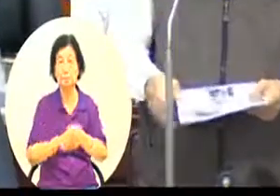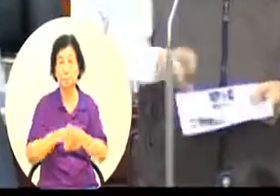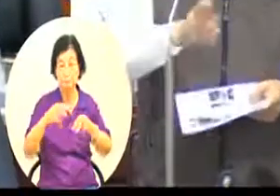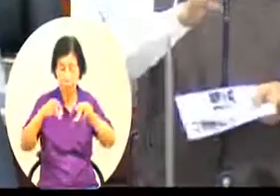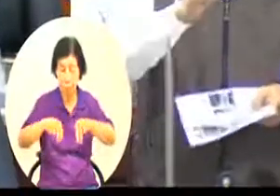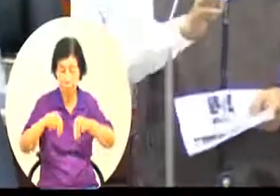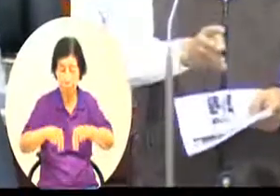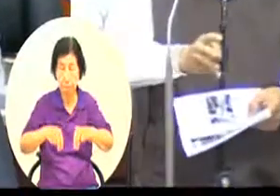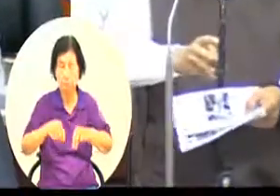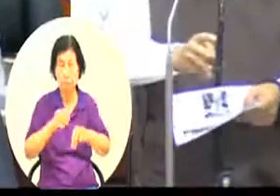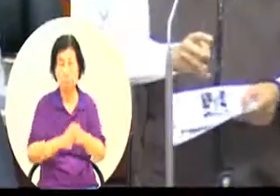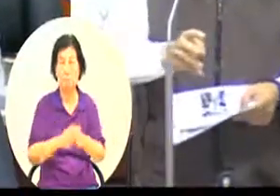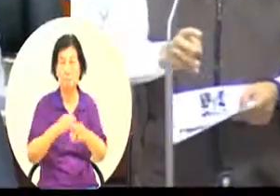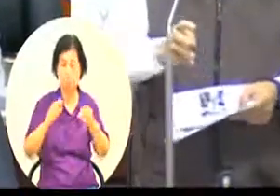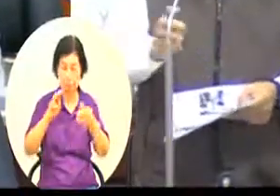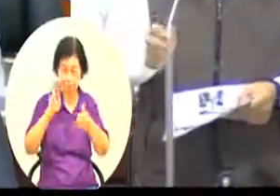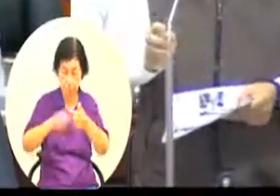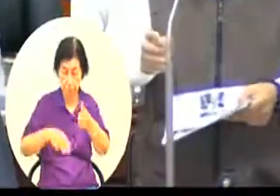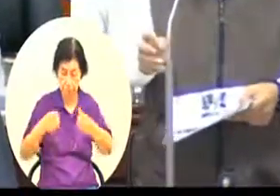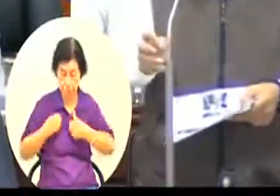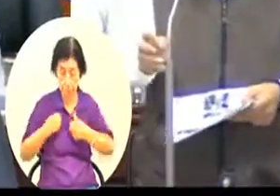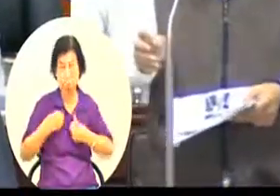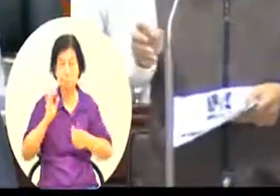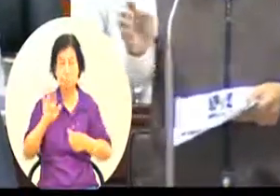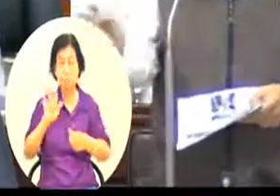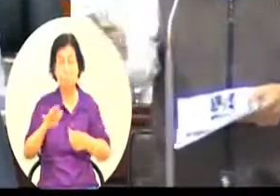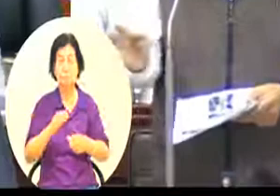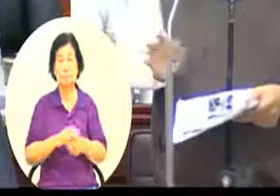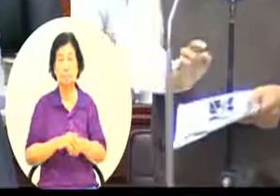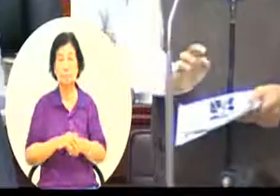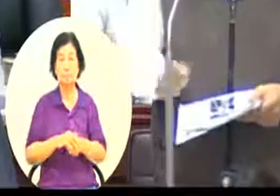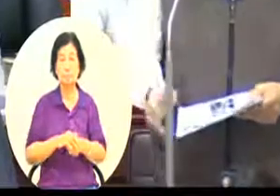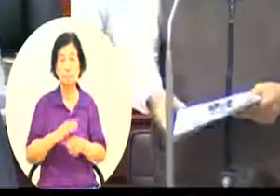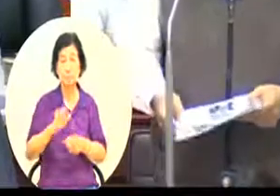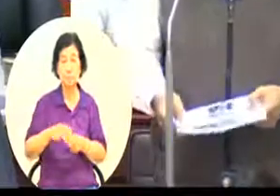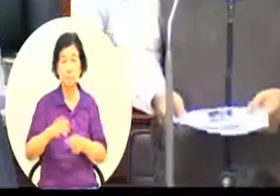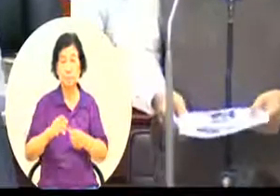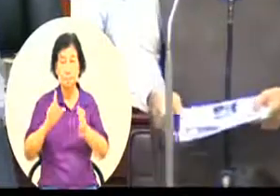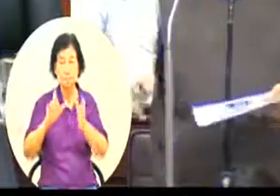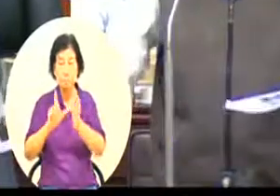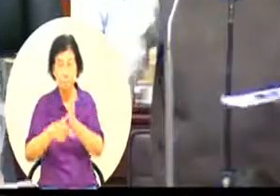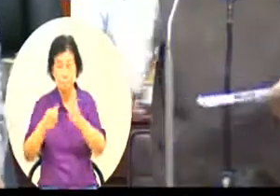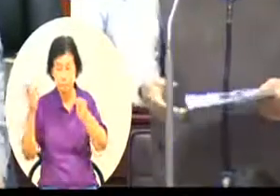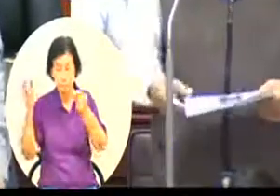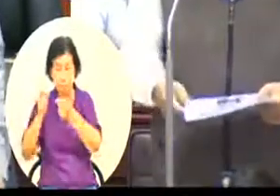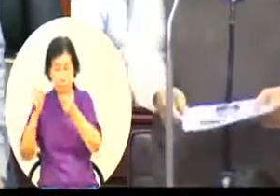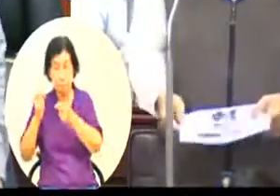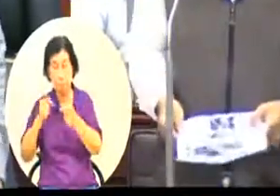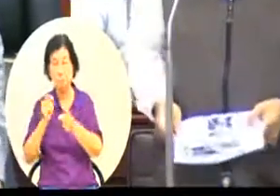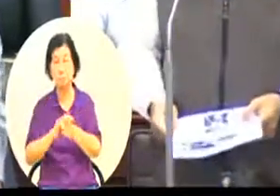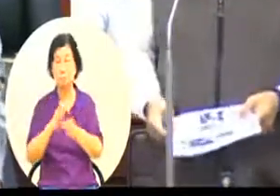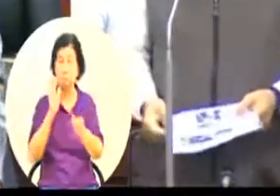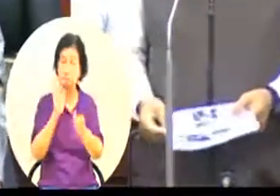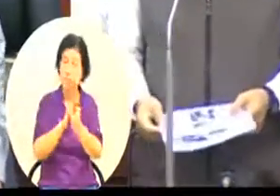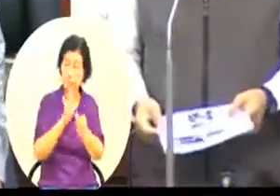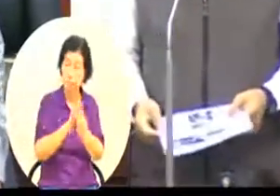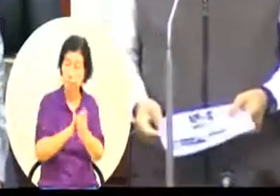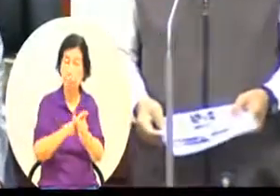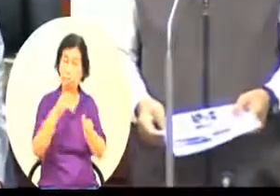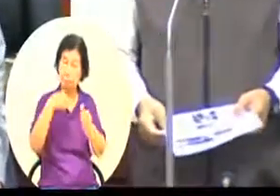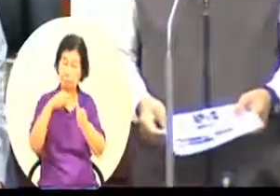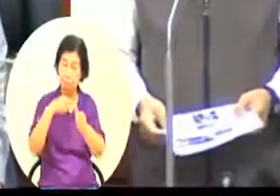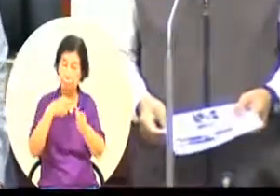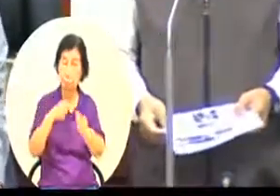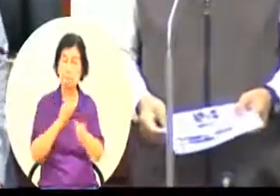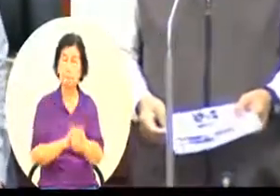练，所以在必要时那特殊时段的时候，他们也会来协助做这些相关保全的一个指挥。 你一说清洁人员可